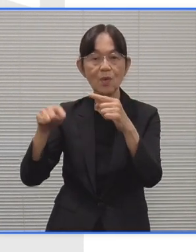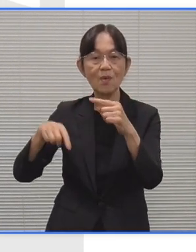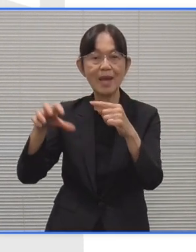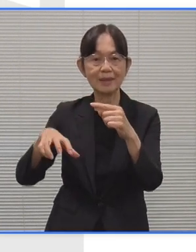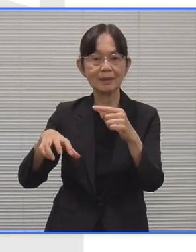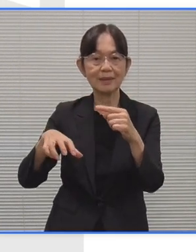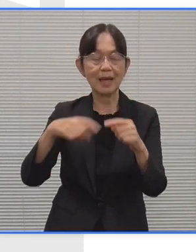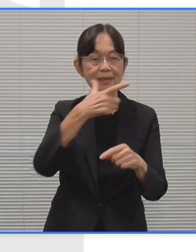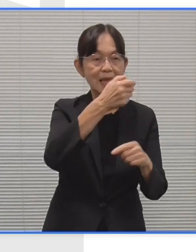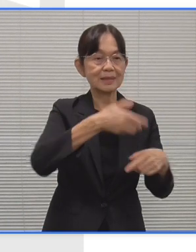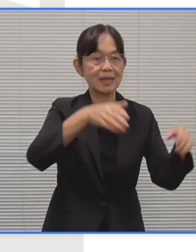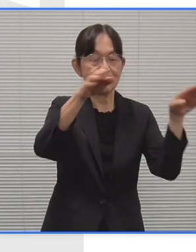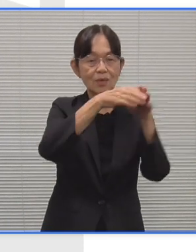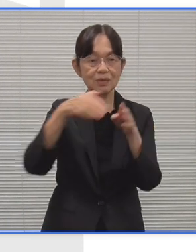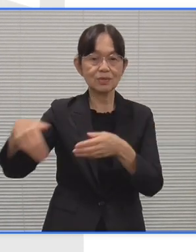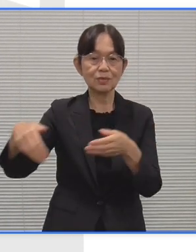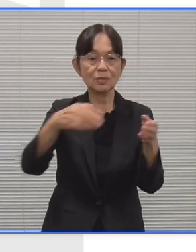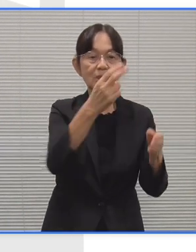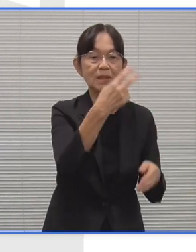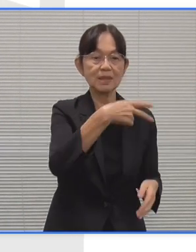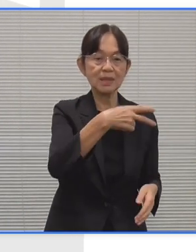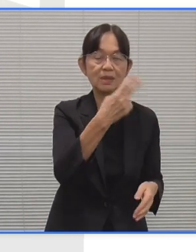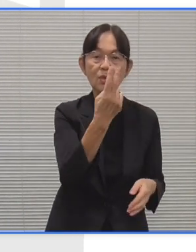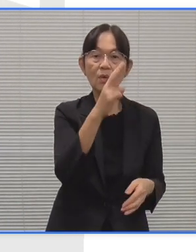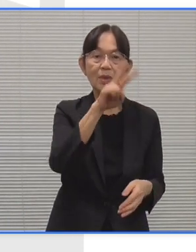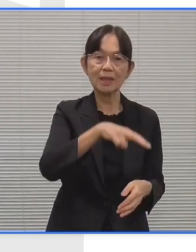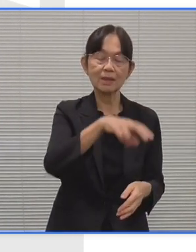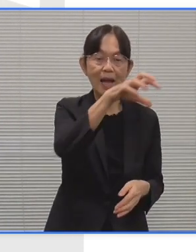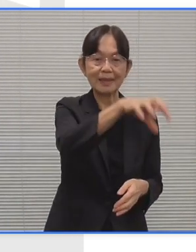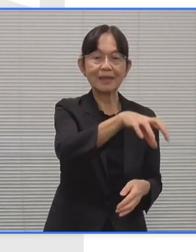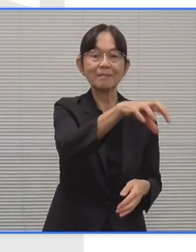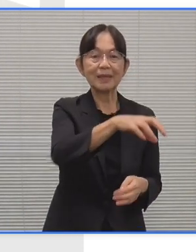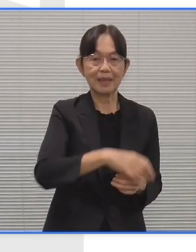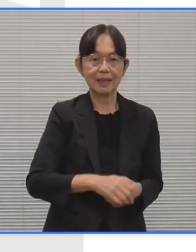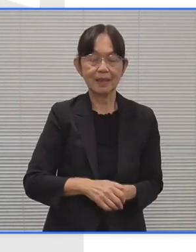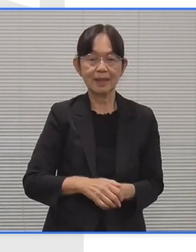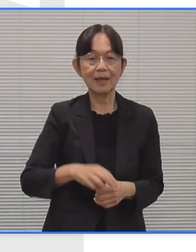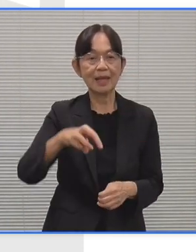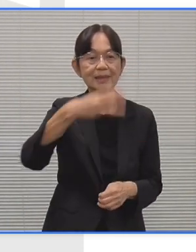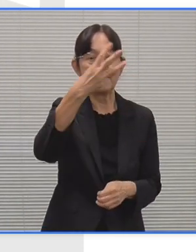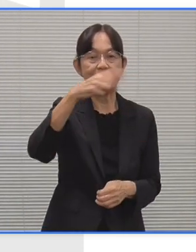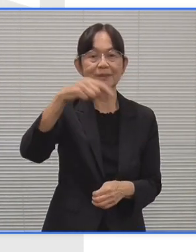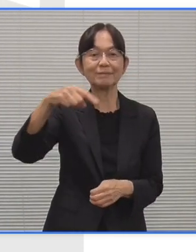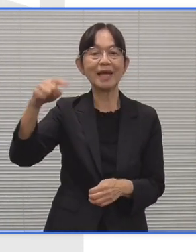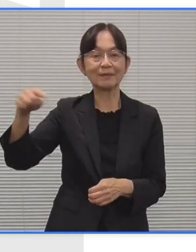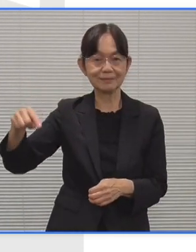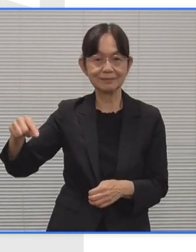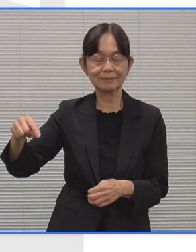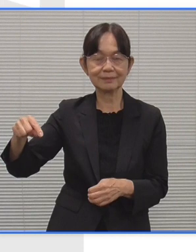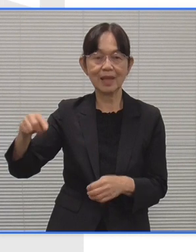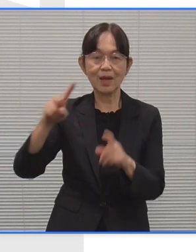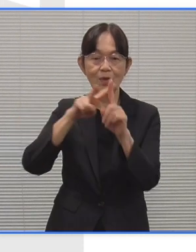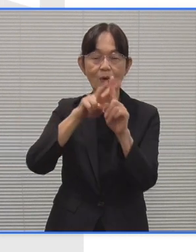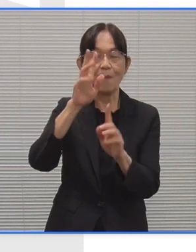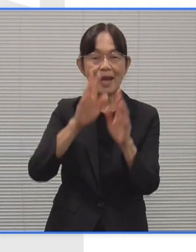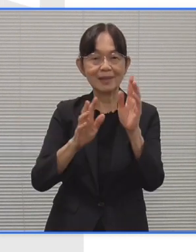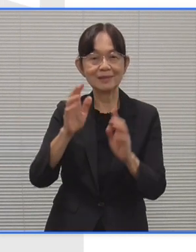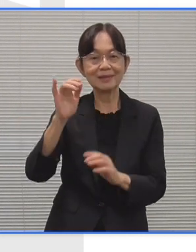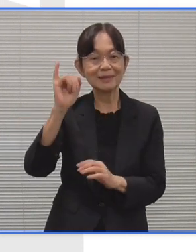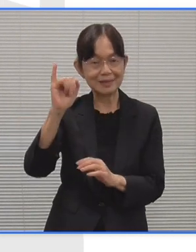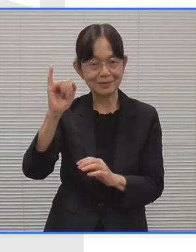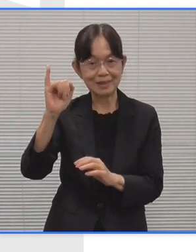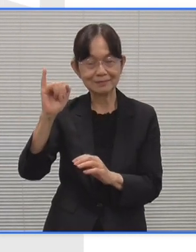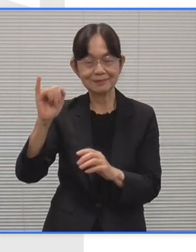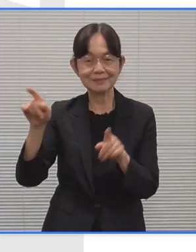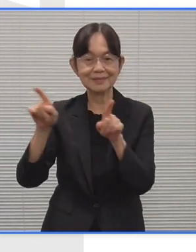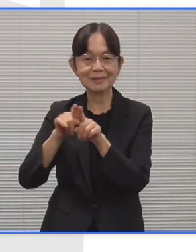シャイン60通りの2通りのあたりまで、約300メートル、小林幸子さんともども